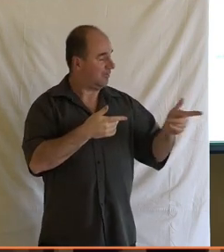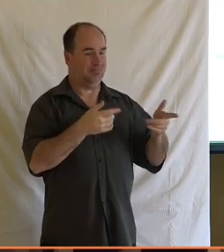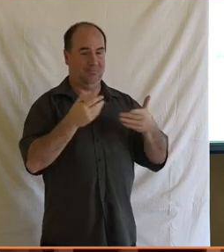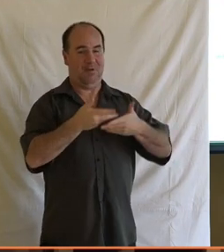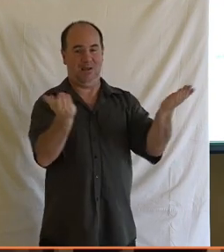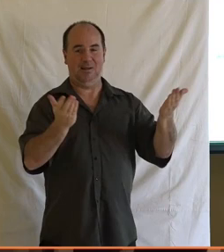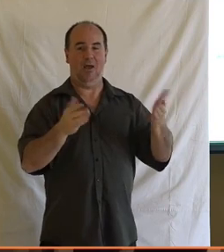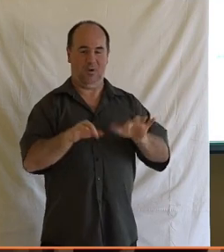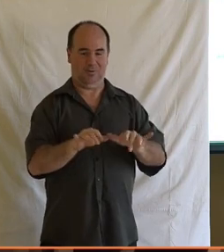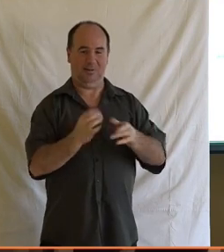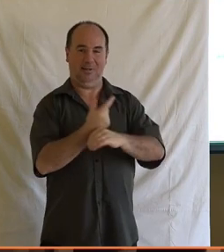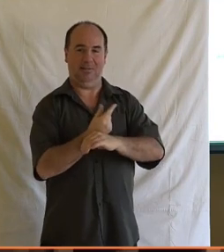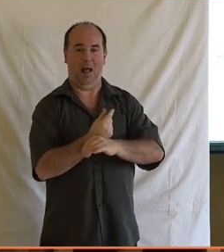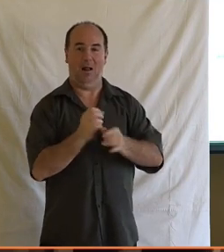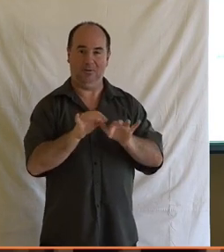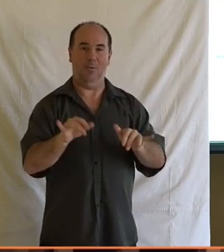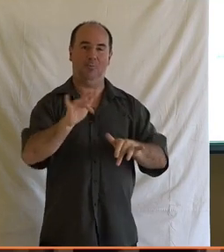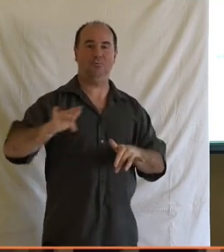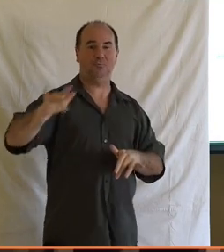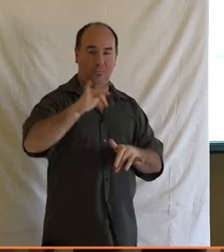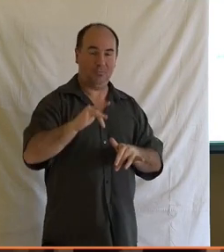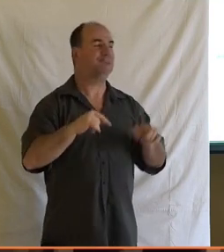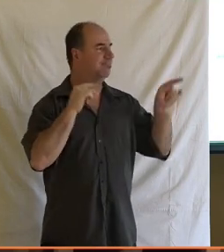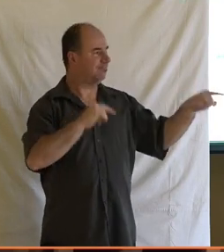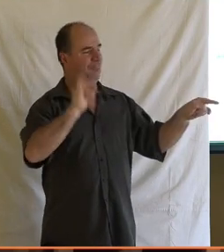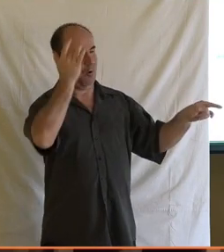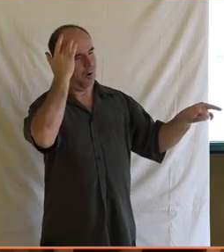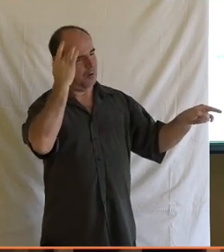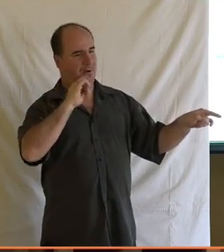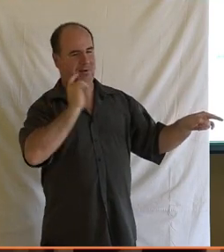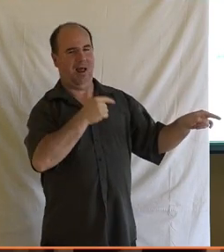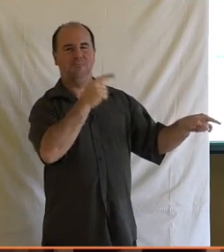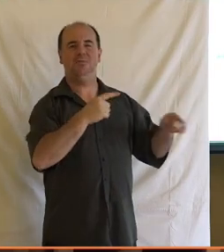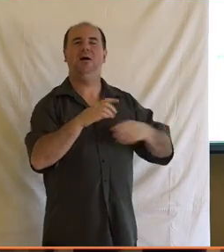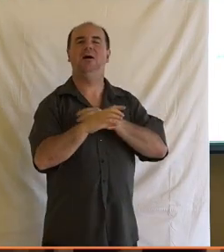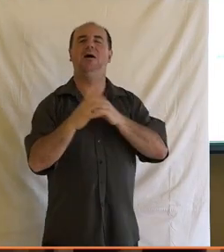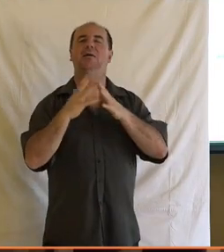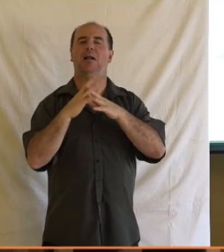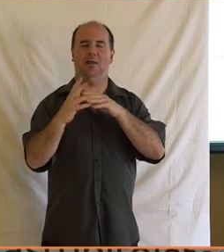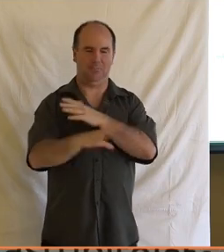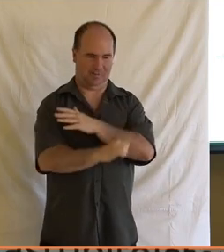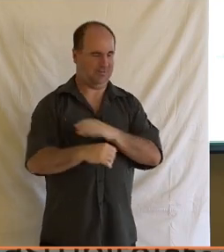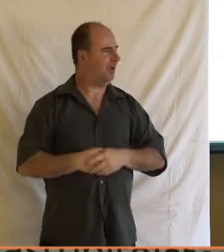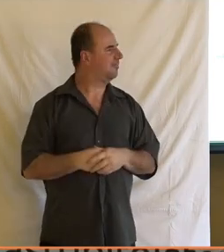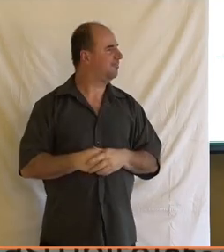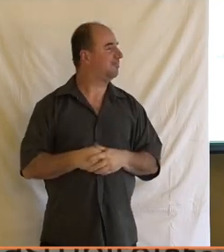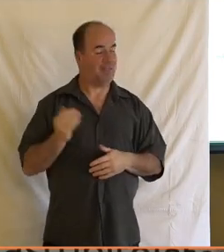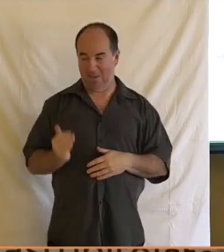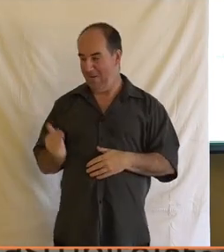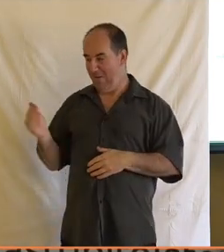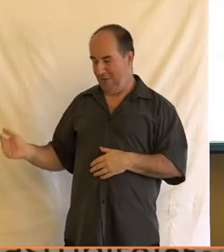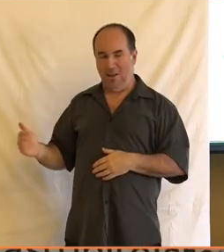Radku, vítej a děkuji, že jsi přijel z Brna. A vedle mě bývalý kolega z nadace Vodafone,